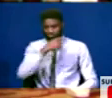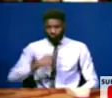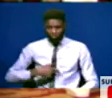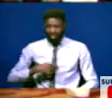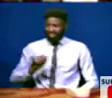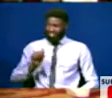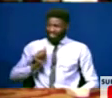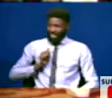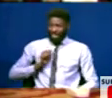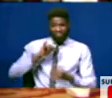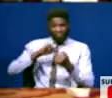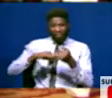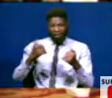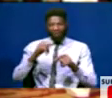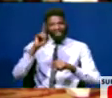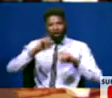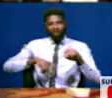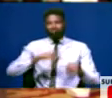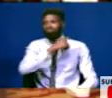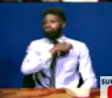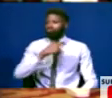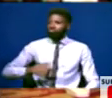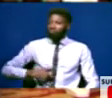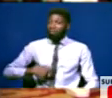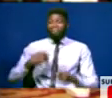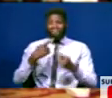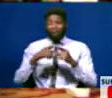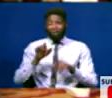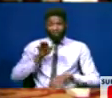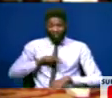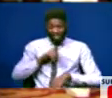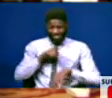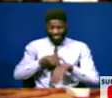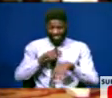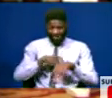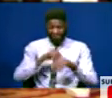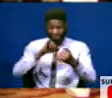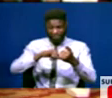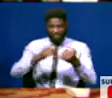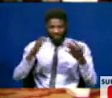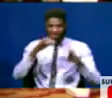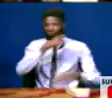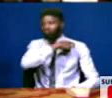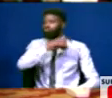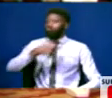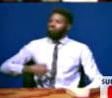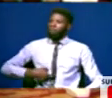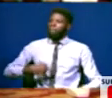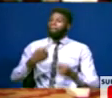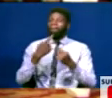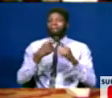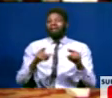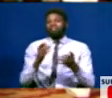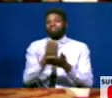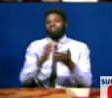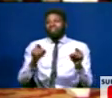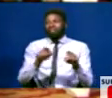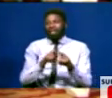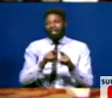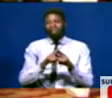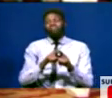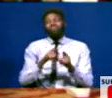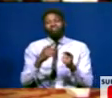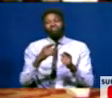hajaoleka. Lakini mama akishaoleka anavaa gani? Hiyo. Lakini wale sasa saingine unaona wanapenda pete sababu kunao